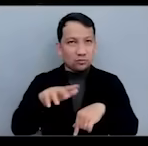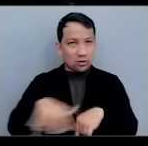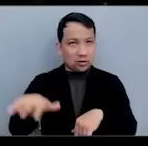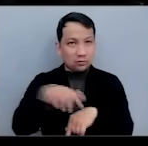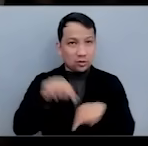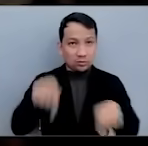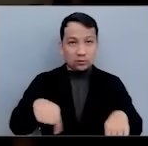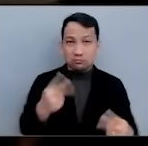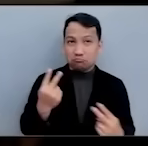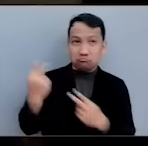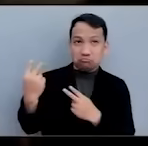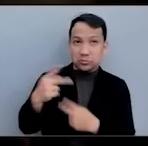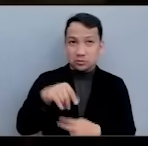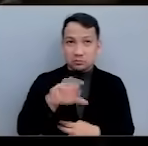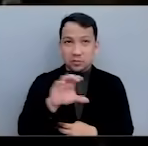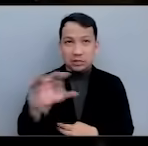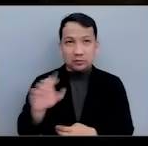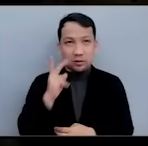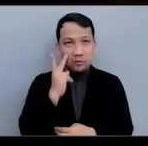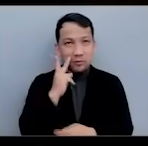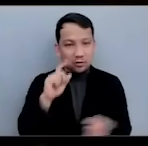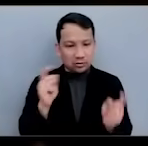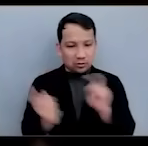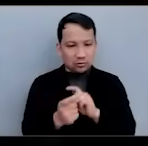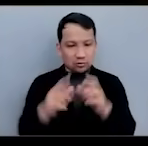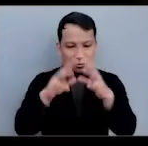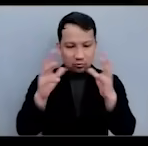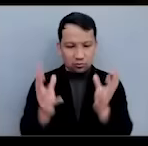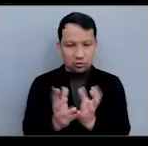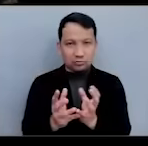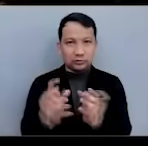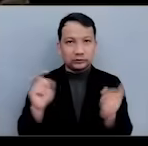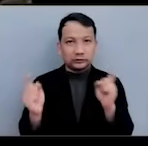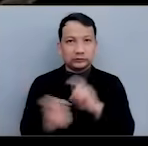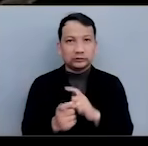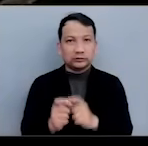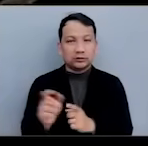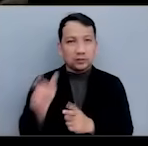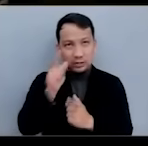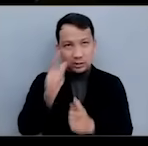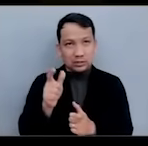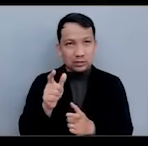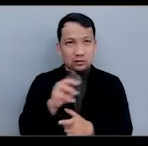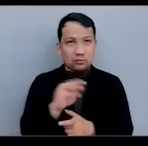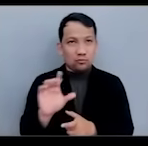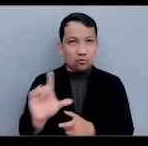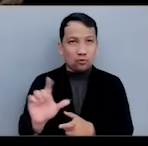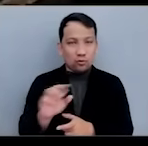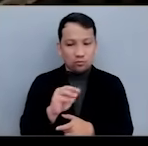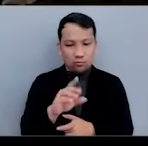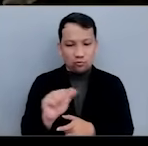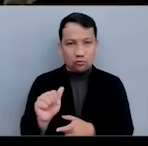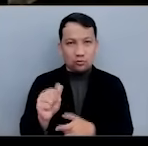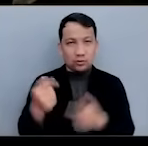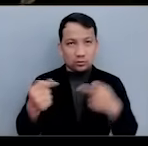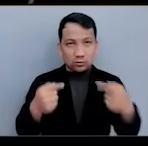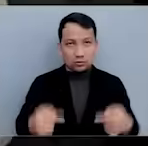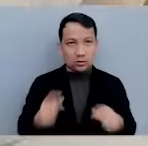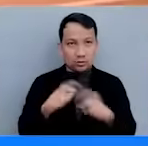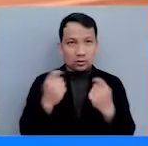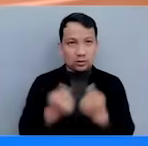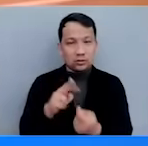dito pati sa Pasay City, nag-transform na ang MOA Ball. Sa Mall of Asia Arena din, gaganapin ang mga laban ng Team